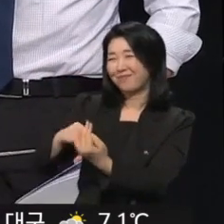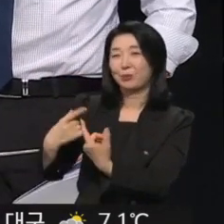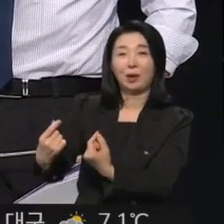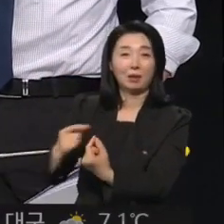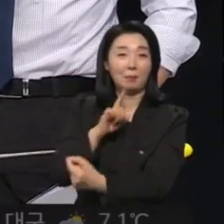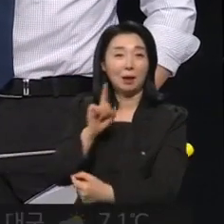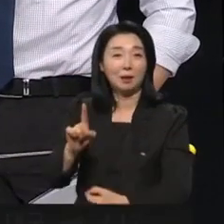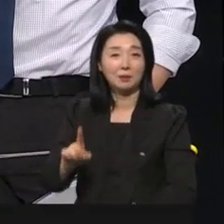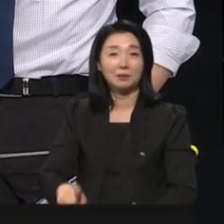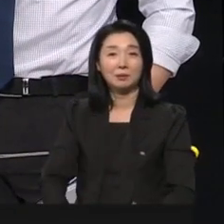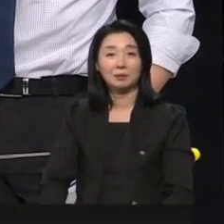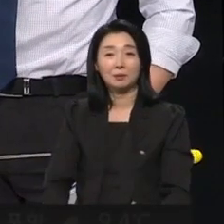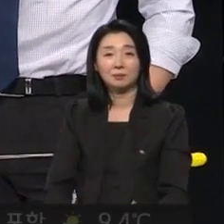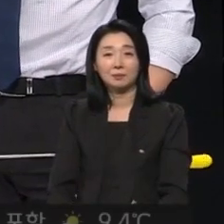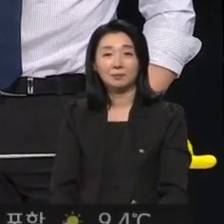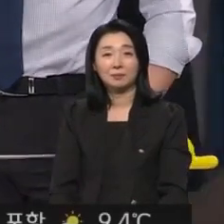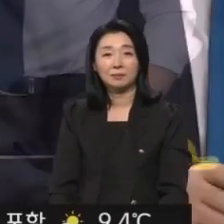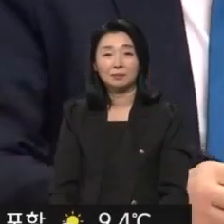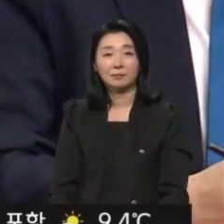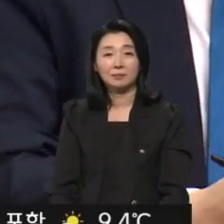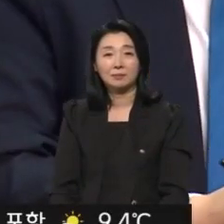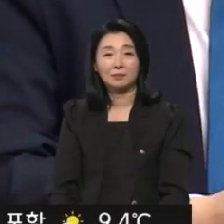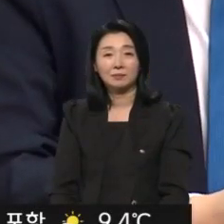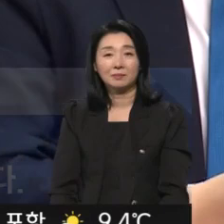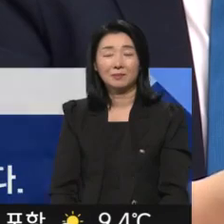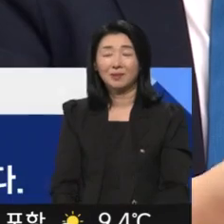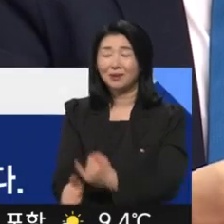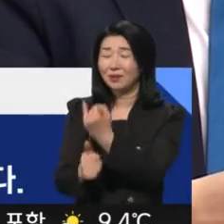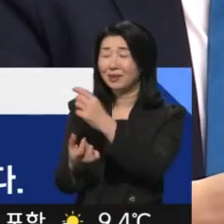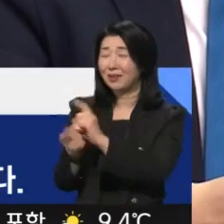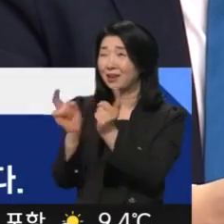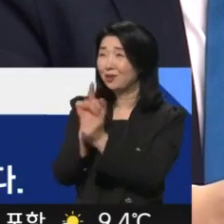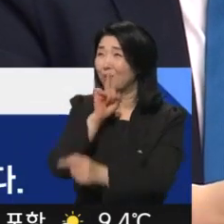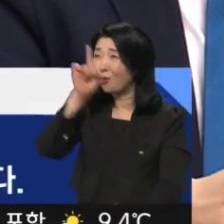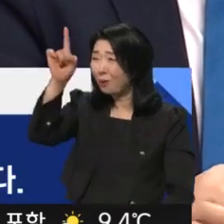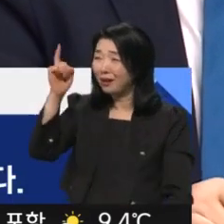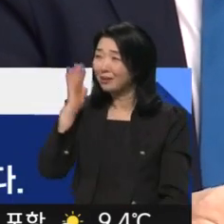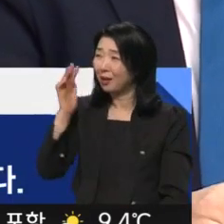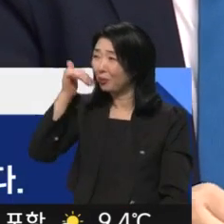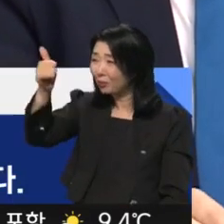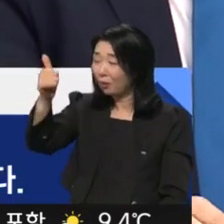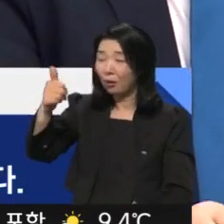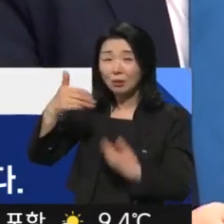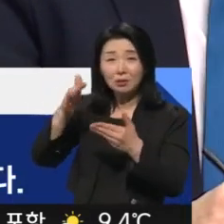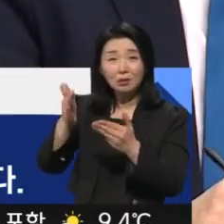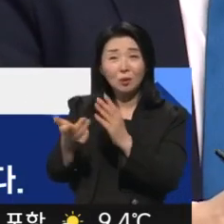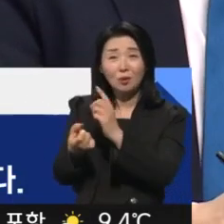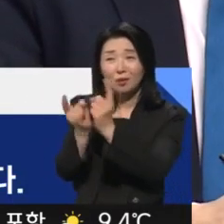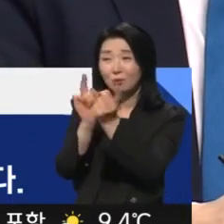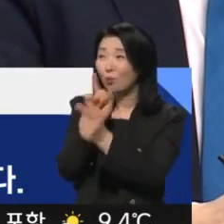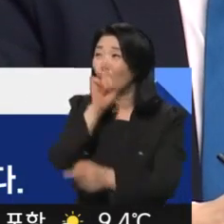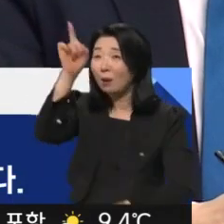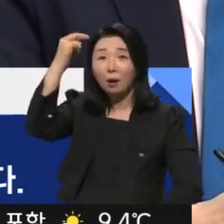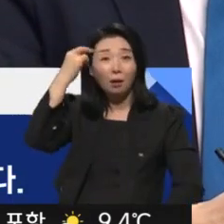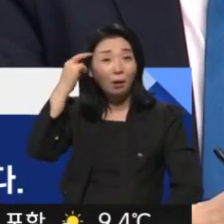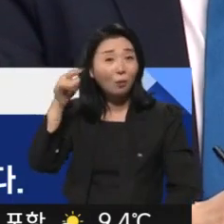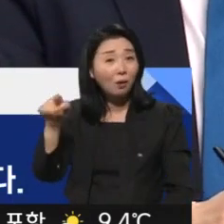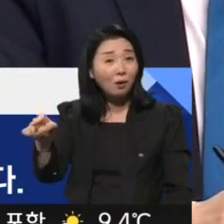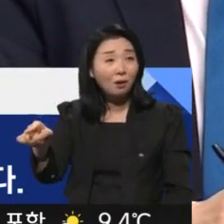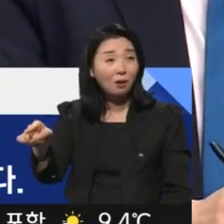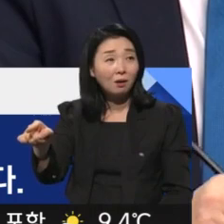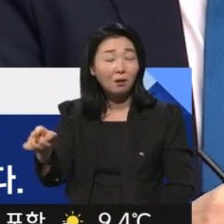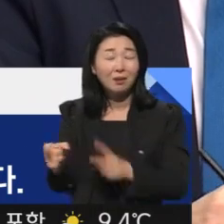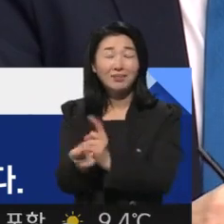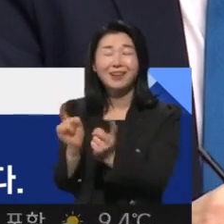마찬가지라고 되받아쳤습니다. 여사를 대신한 고발을 왜 대통령실이 나서서 합니까? 대통령실은 고발